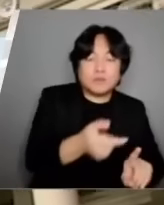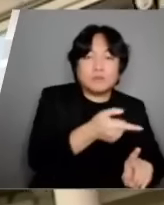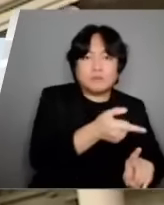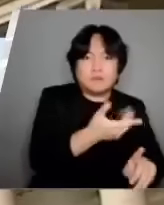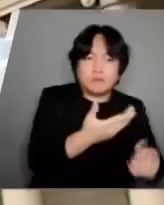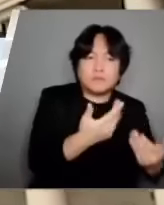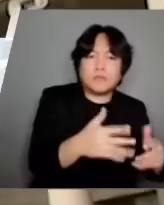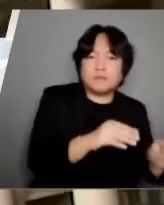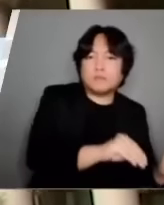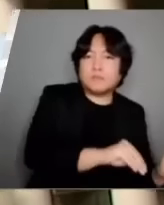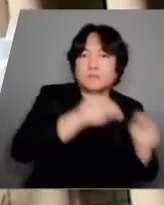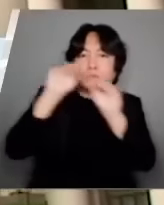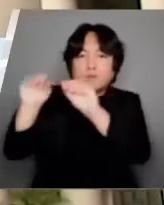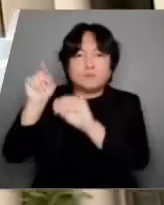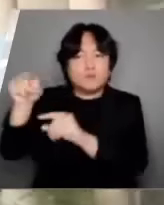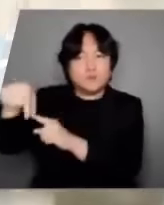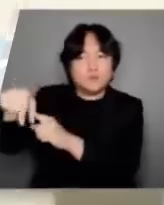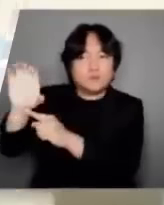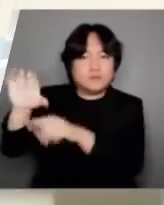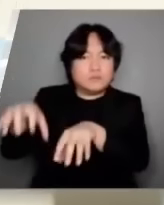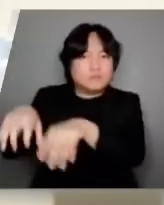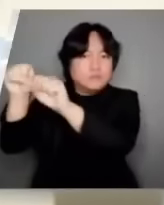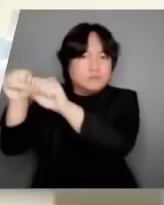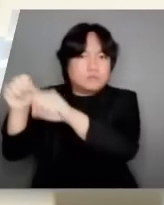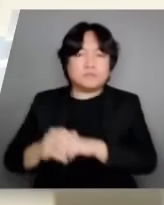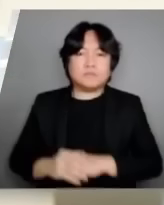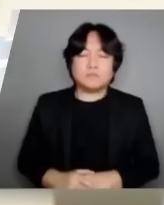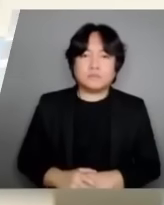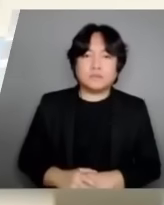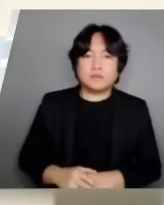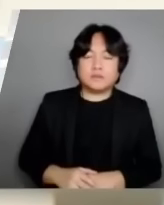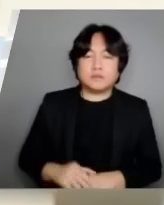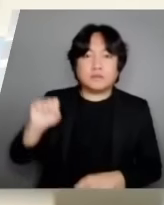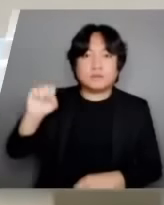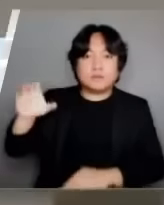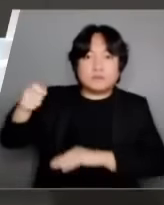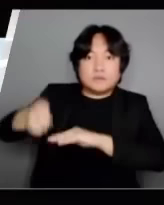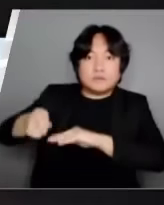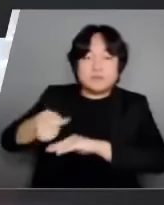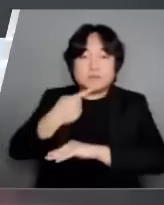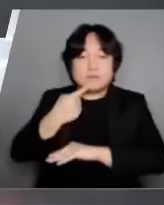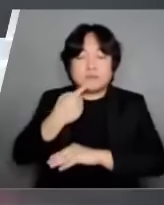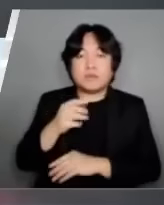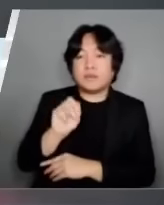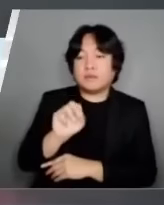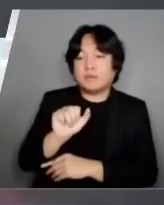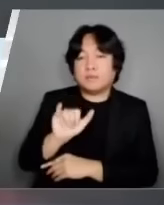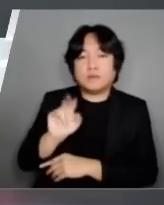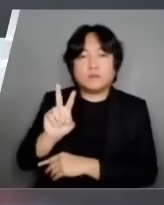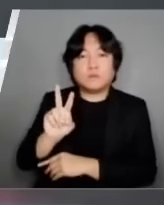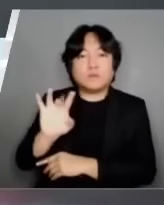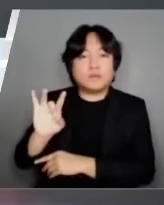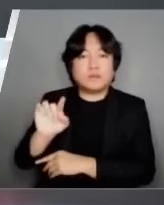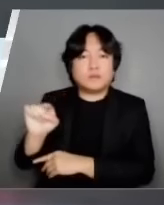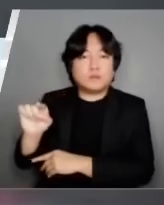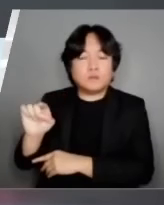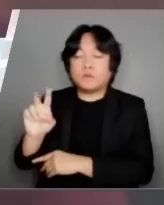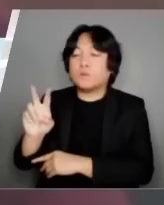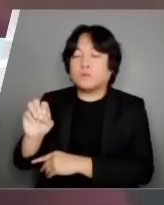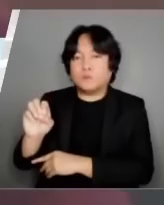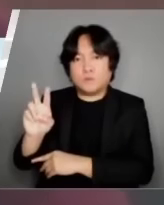ang kautusan ng Supreme Court na may petsang May 28, 2024. Nahaharap din si Quiboloy sa hiwalay